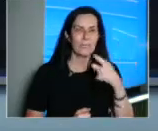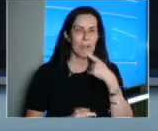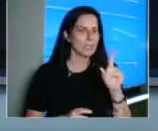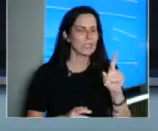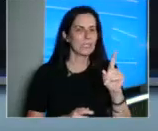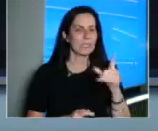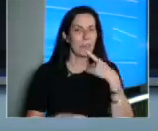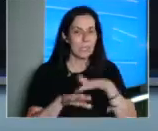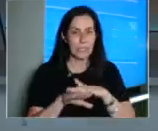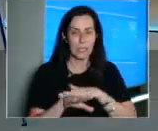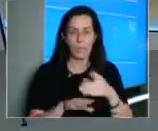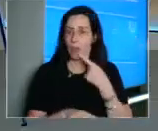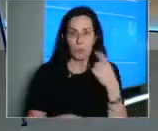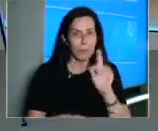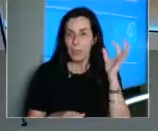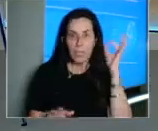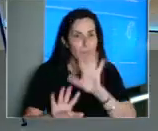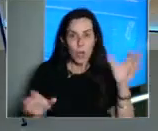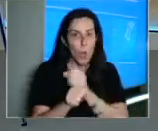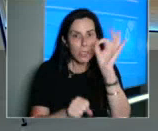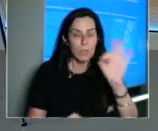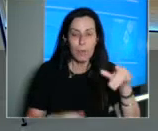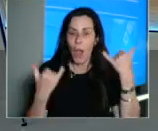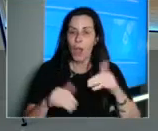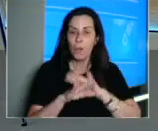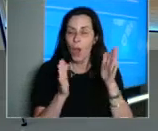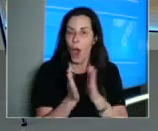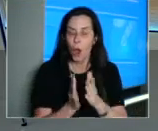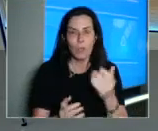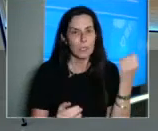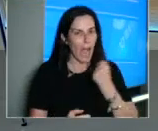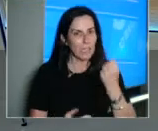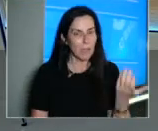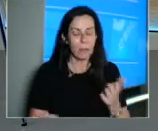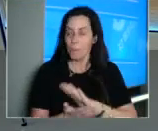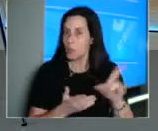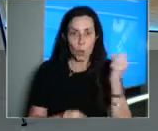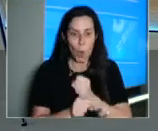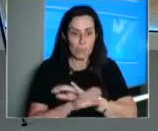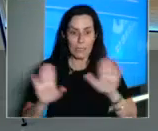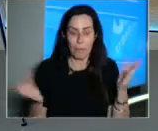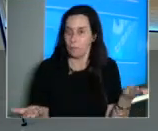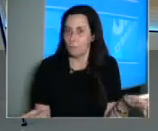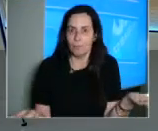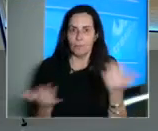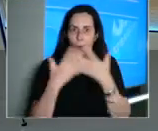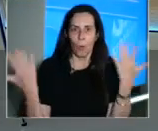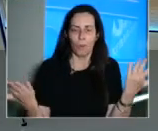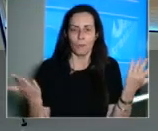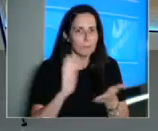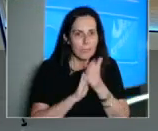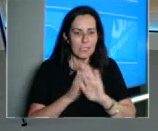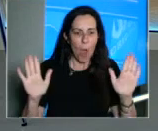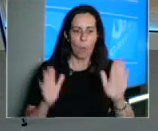אופי. גברת, לא חורטים בקולוסיאום. היום הכל זה רצח אופי. אז פשוט לא עושים. נקודה.